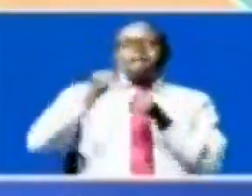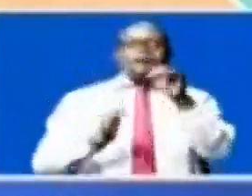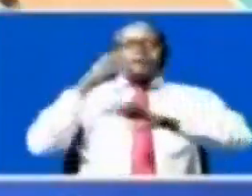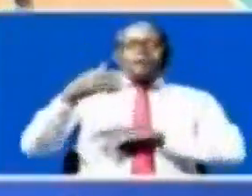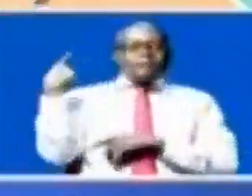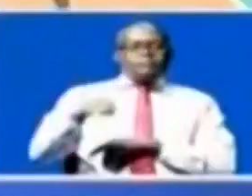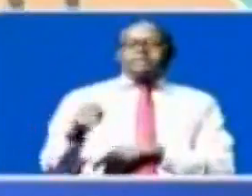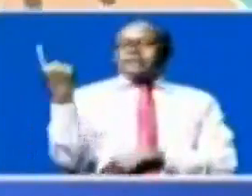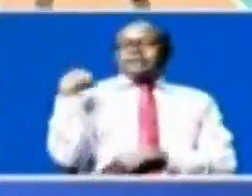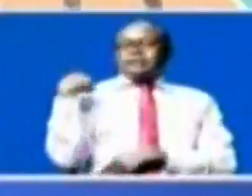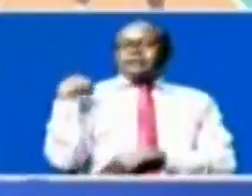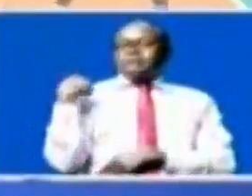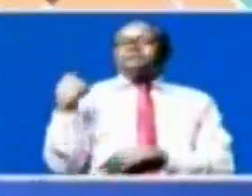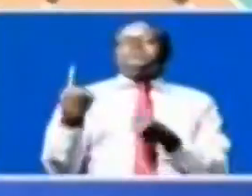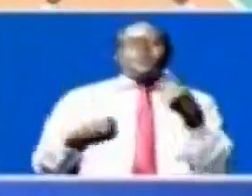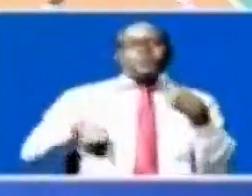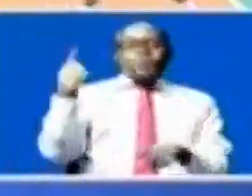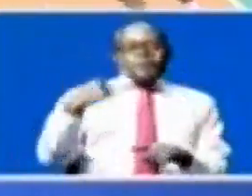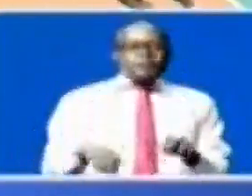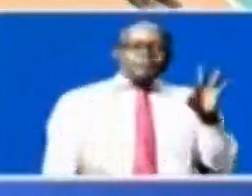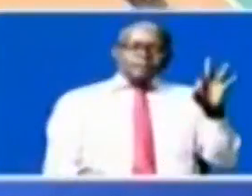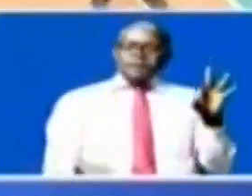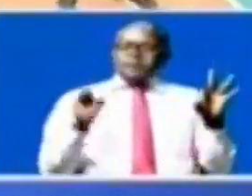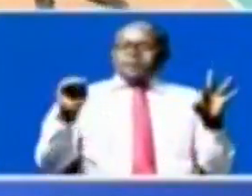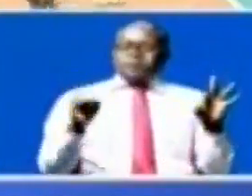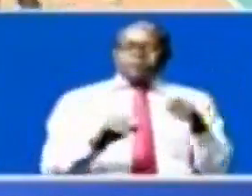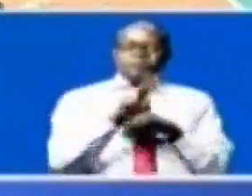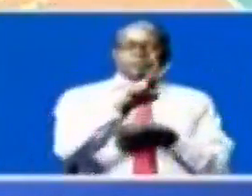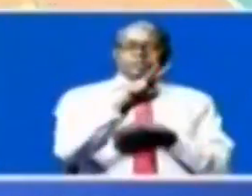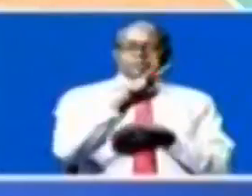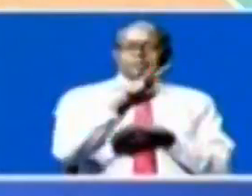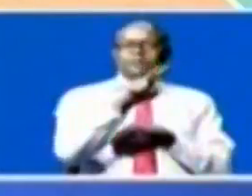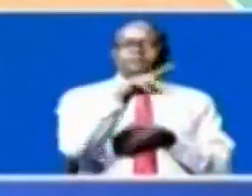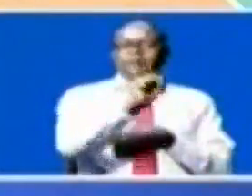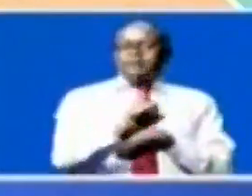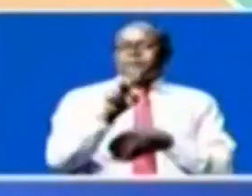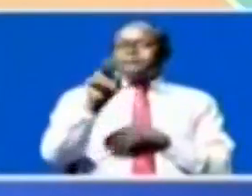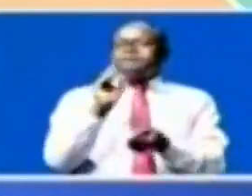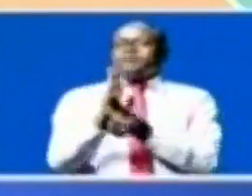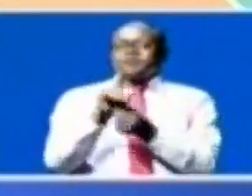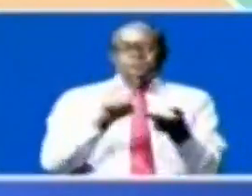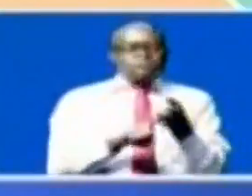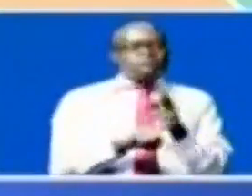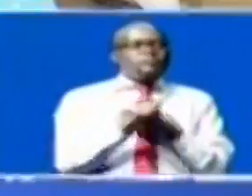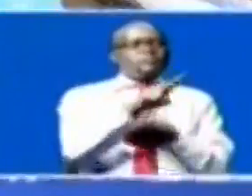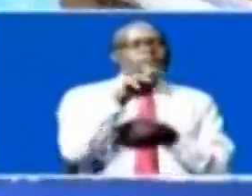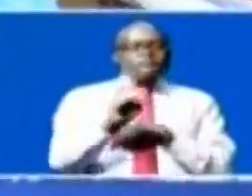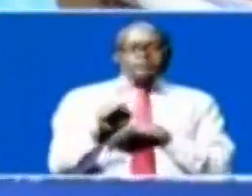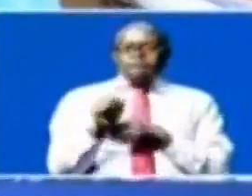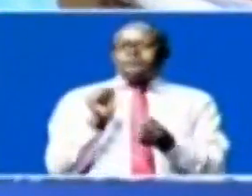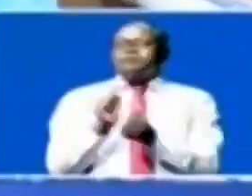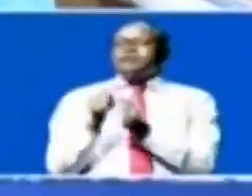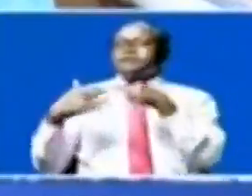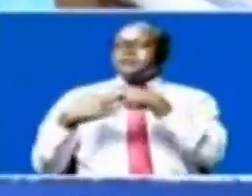jana, ilichukua ushindi wa seti tatu kwa mpigo za alama 25 kwa 14, 25 kwa 22 na 25 kwa